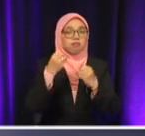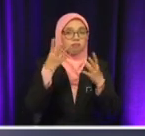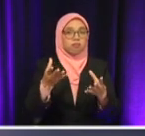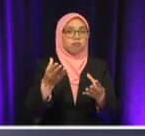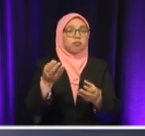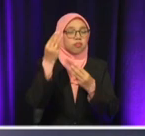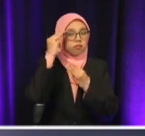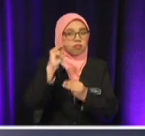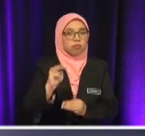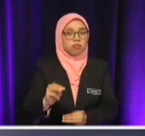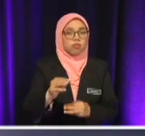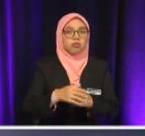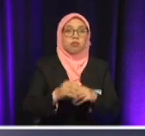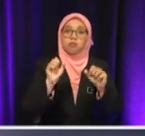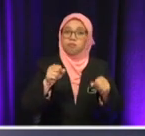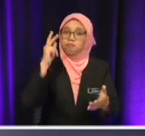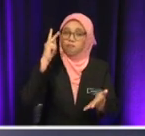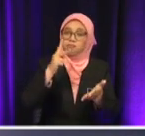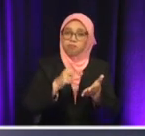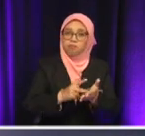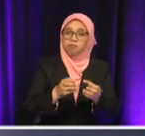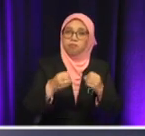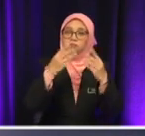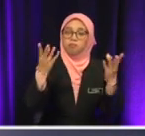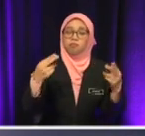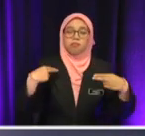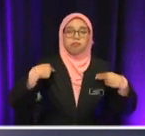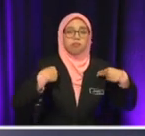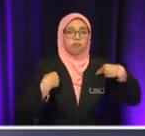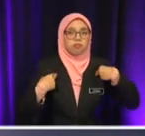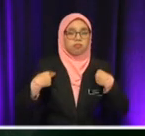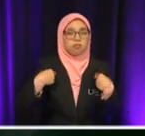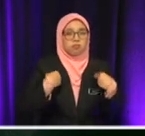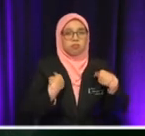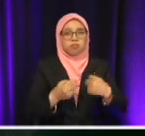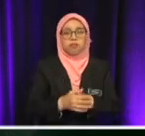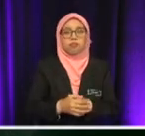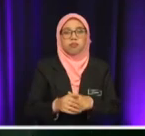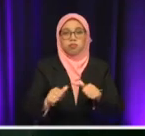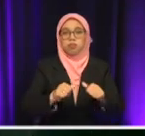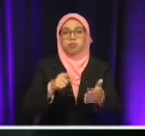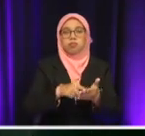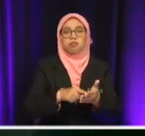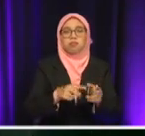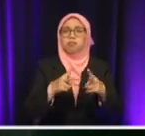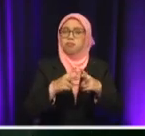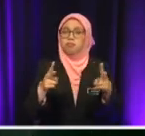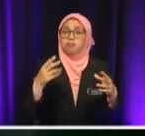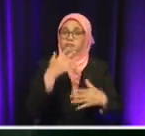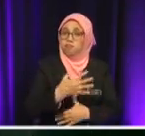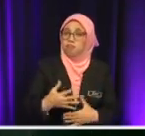mengenali pelbagai jenis haiwan pada boneka jari tersebut. Ya, aktiviti dia pun sangat menyeronokkan dan menggembirakan